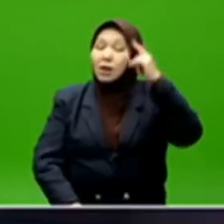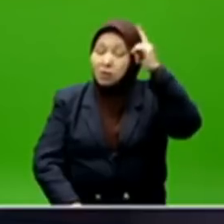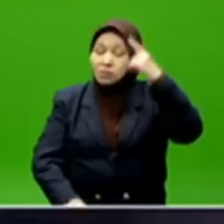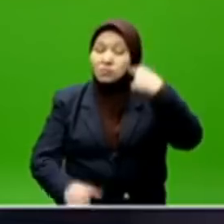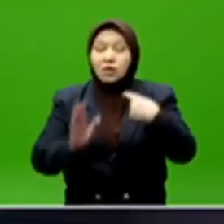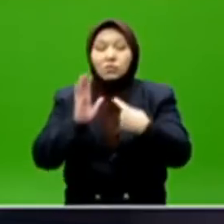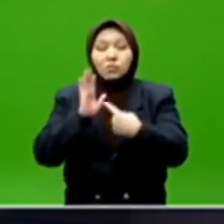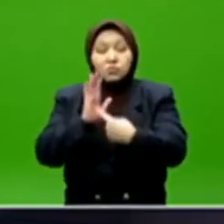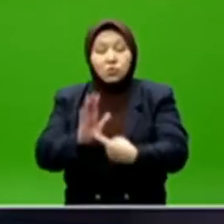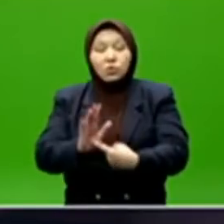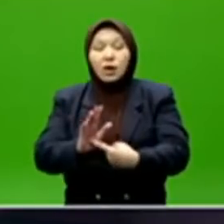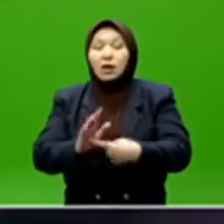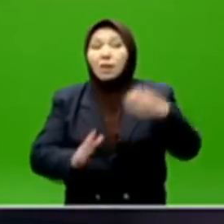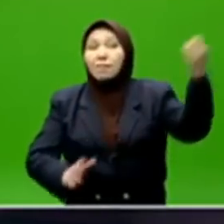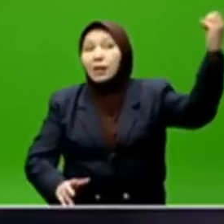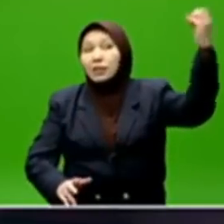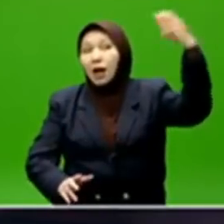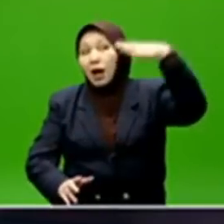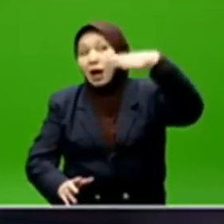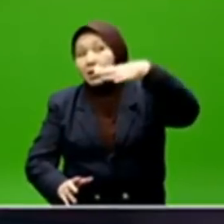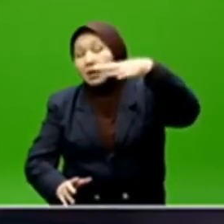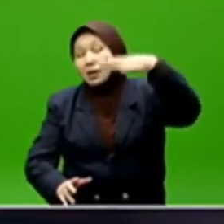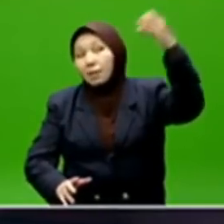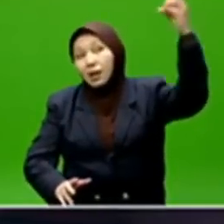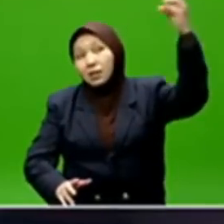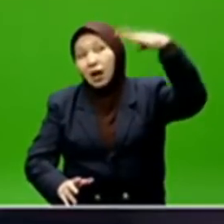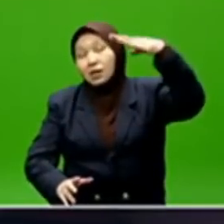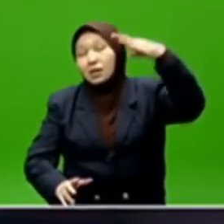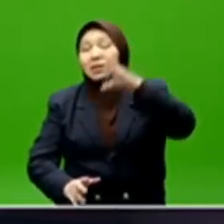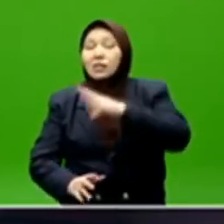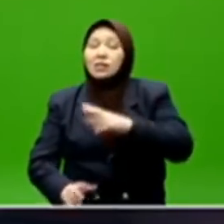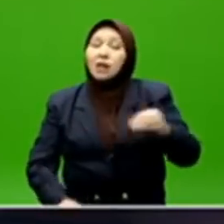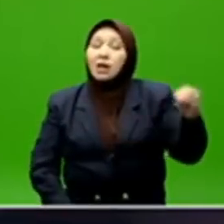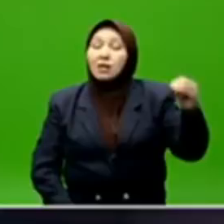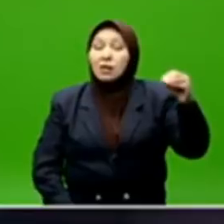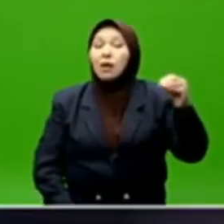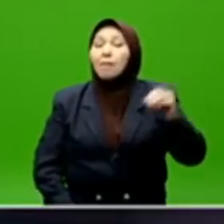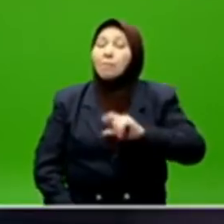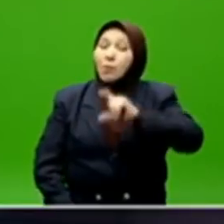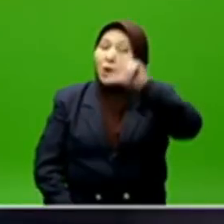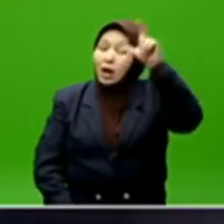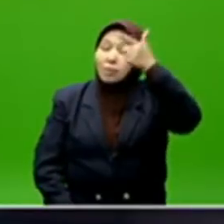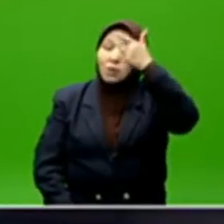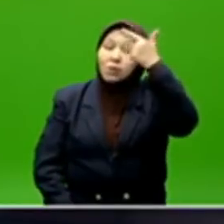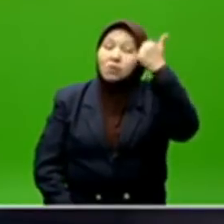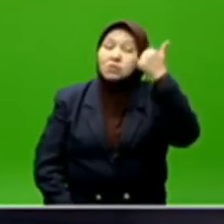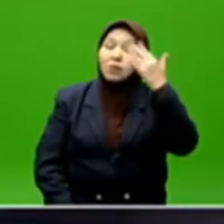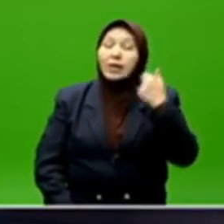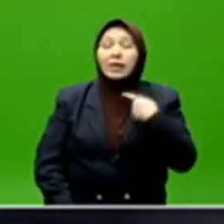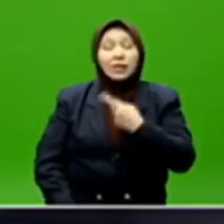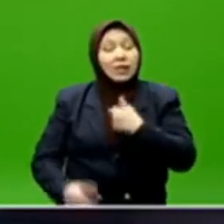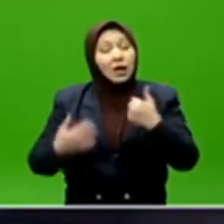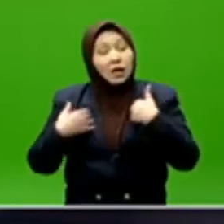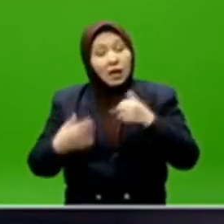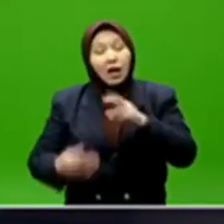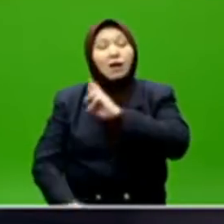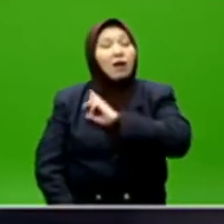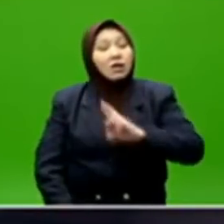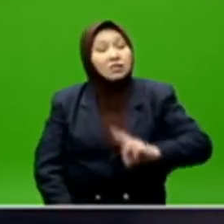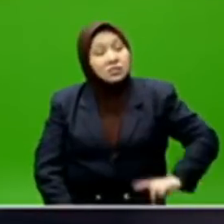ustaz, matahari bulan. Betul. Untuk apa sebenarnya? Kerana kita adalah seperti raja